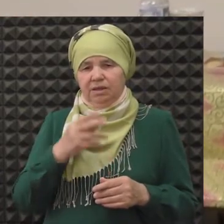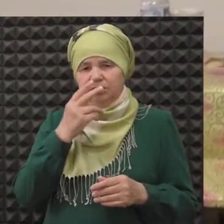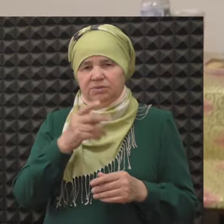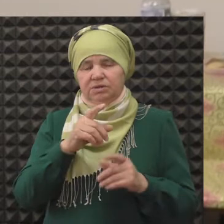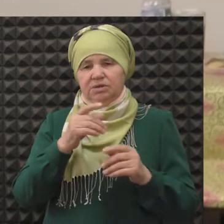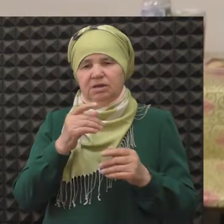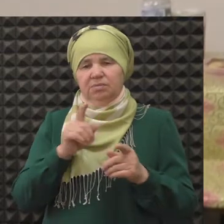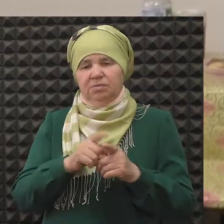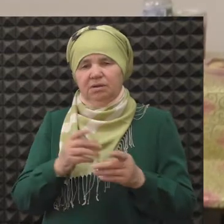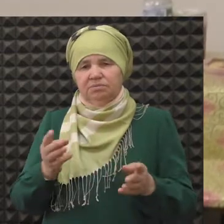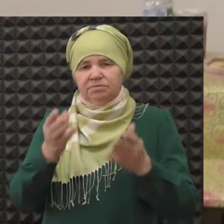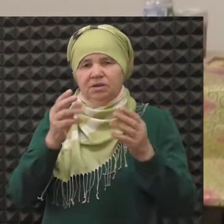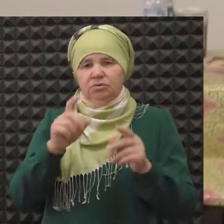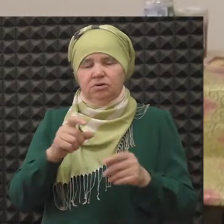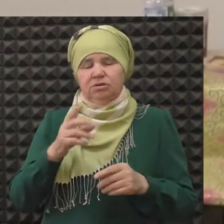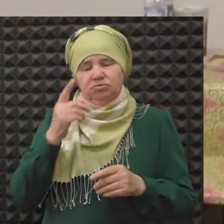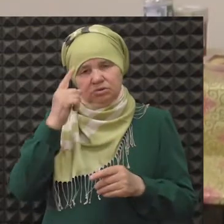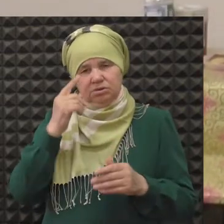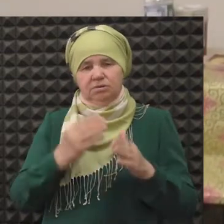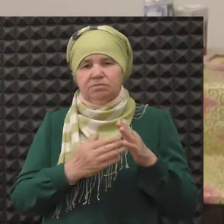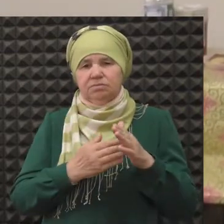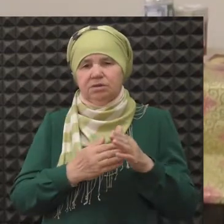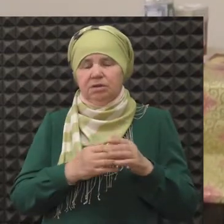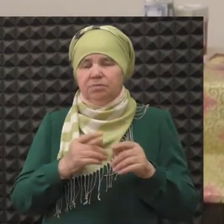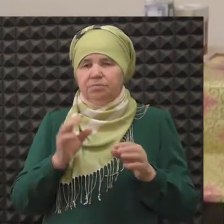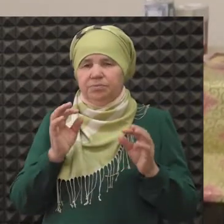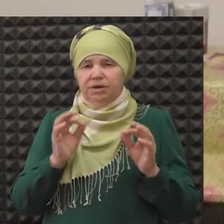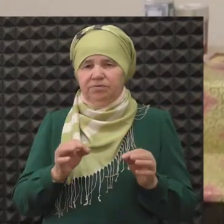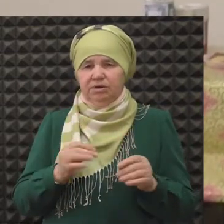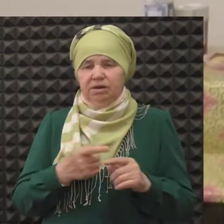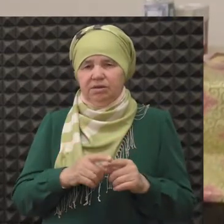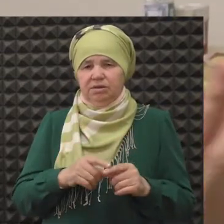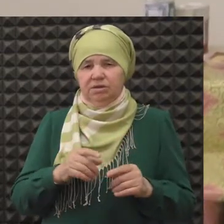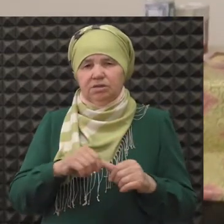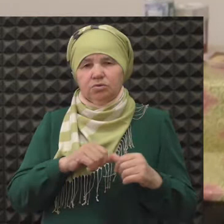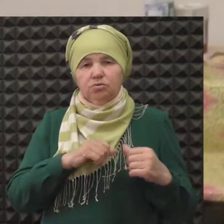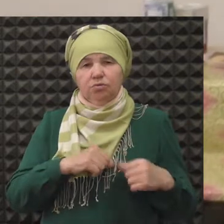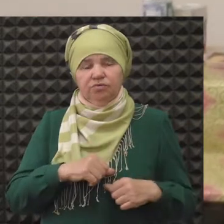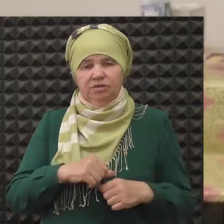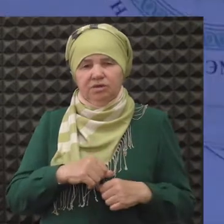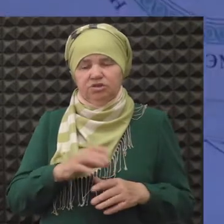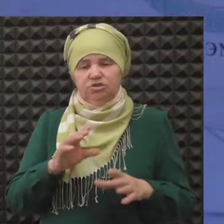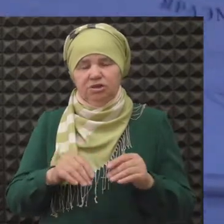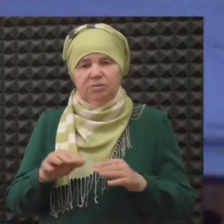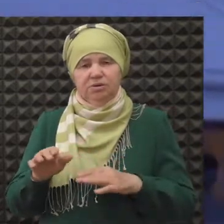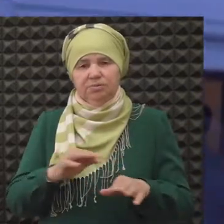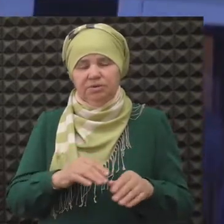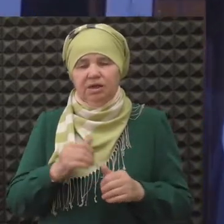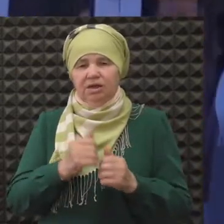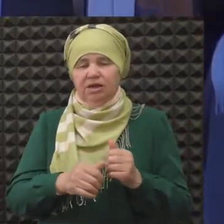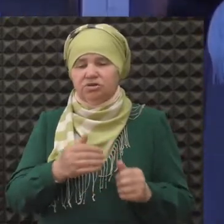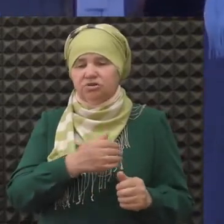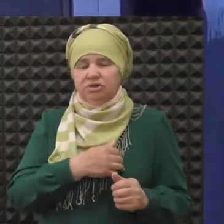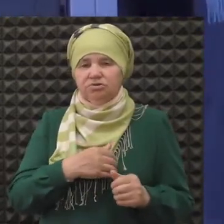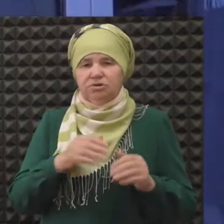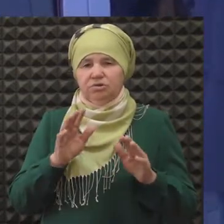взбодрить людей. Но надо знать грань, потому что это все-таки же духовно-сакральное мероприятие. Каждый желающий может